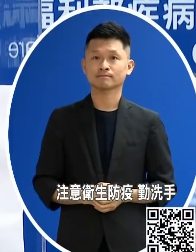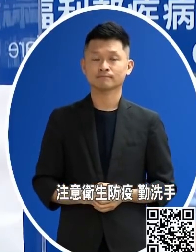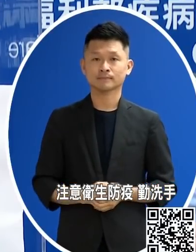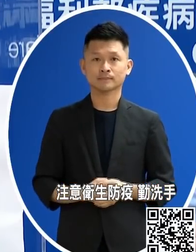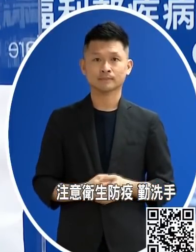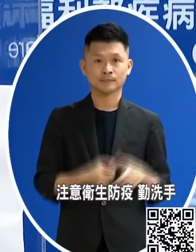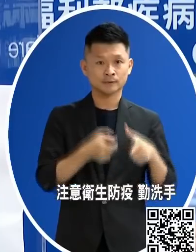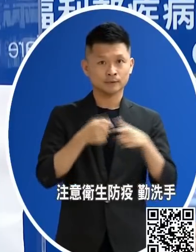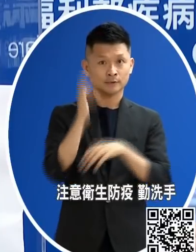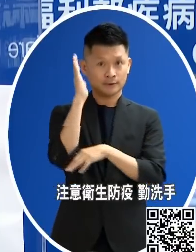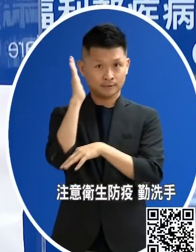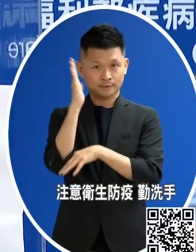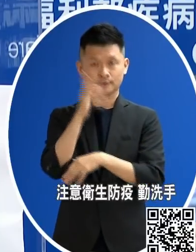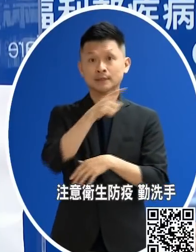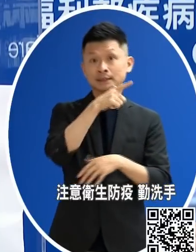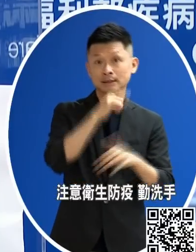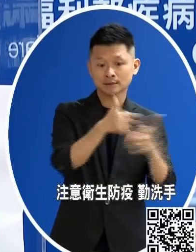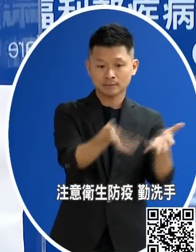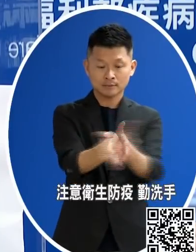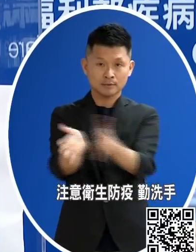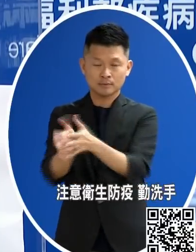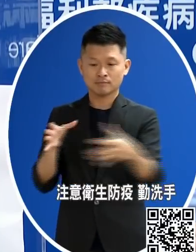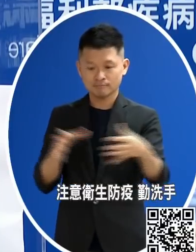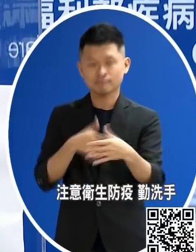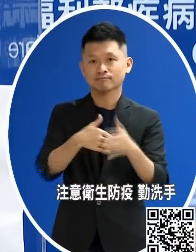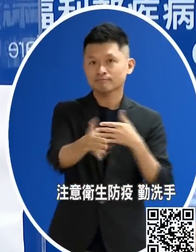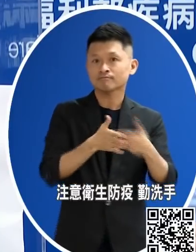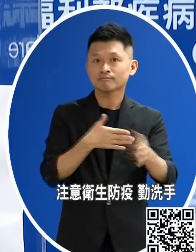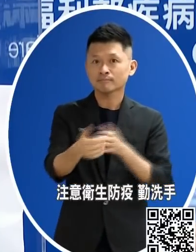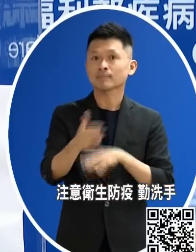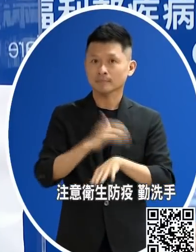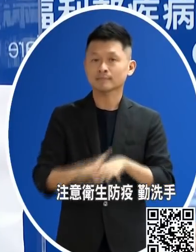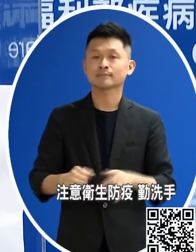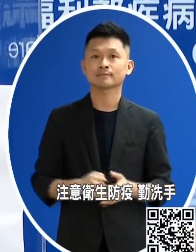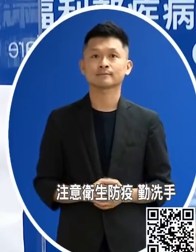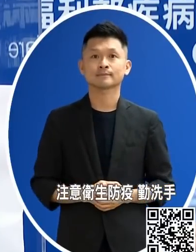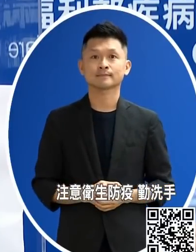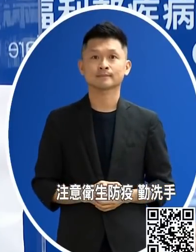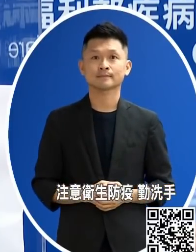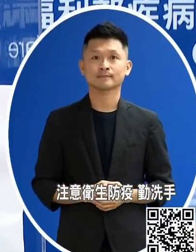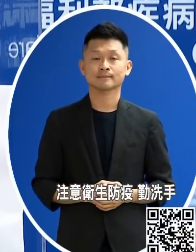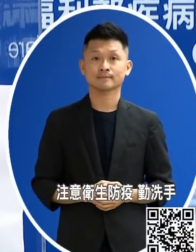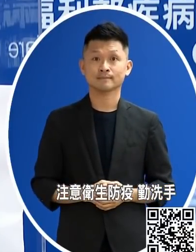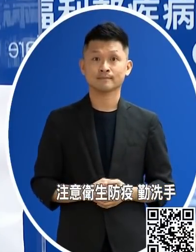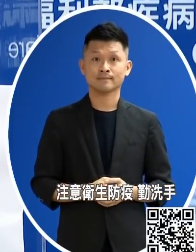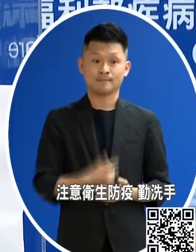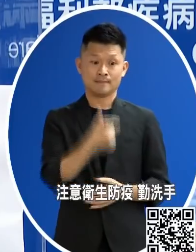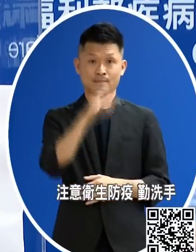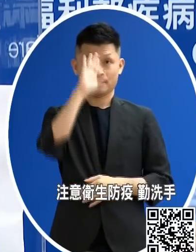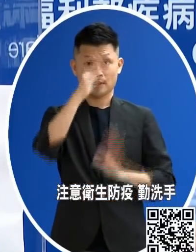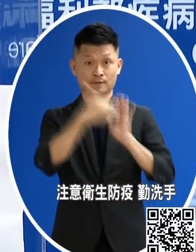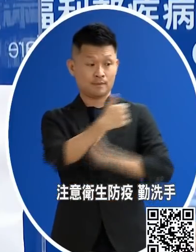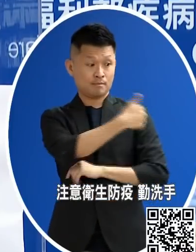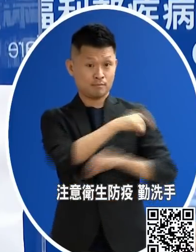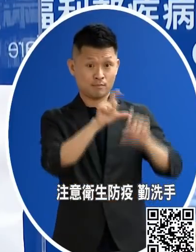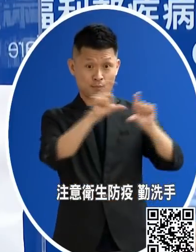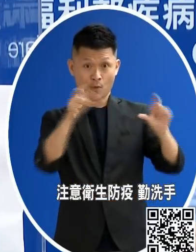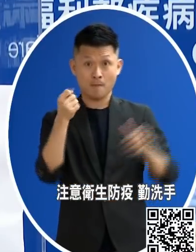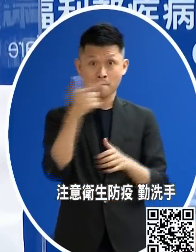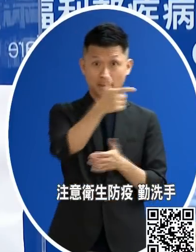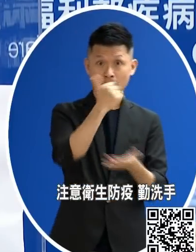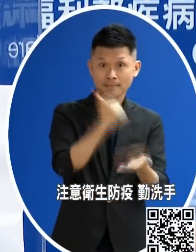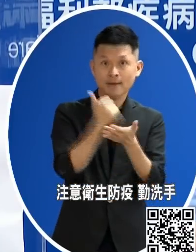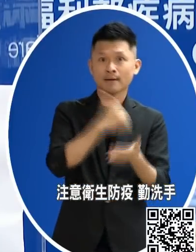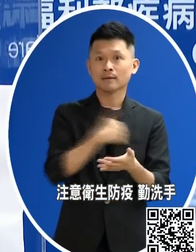公司大家来合作，那公部门跟私部门大家合作，那以买到疫苗为最高的一